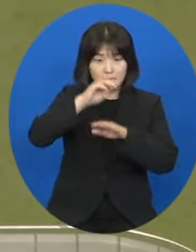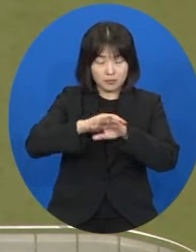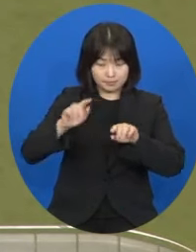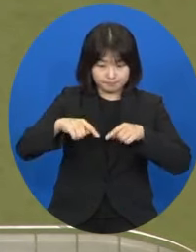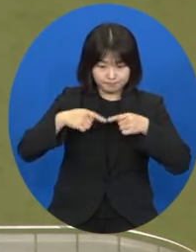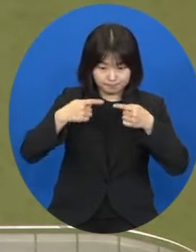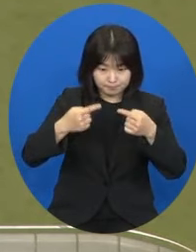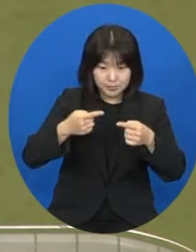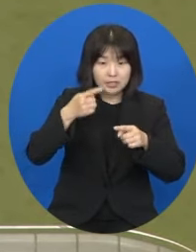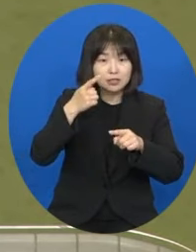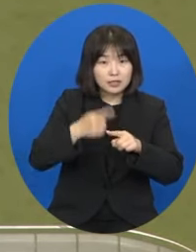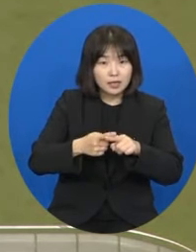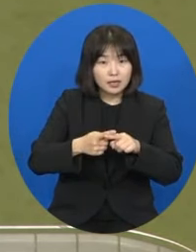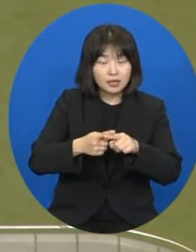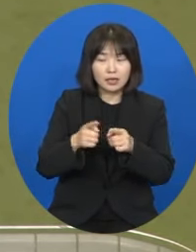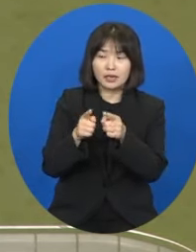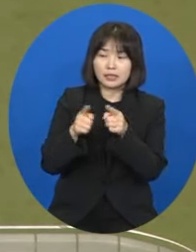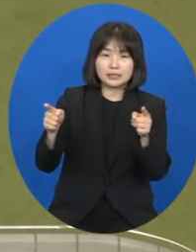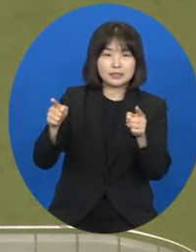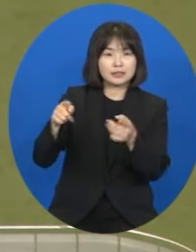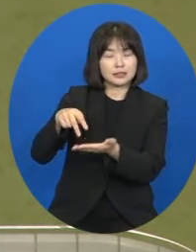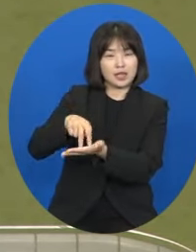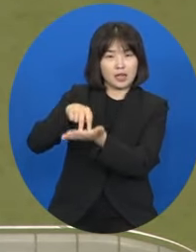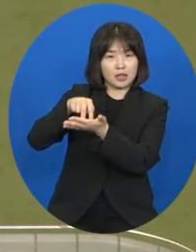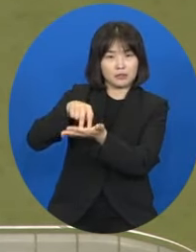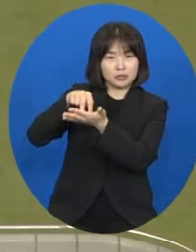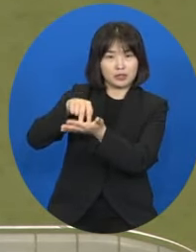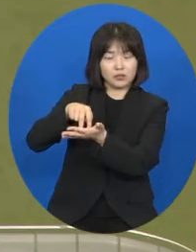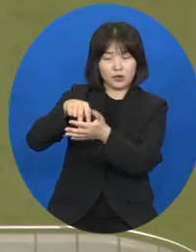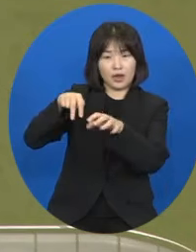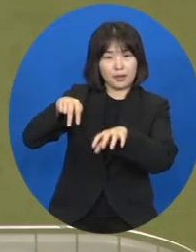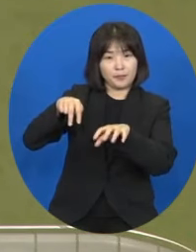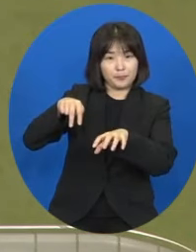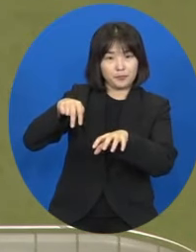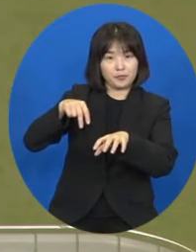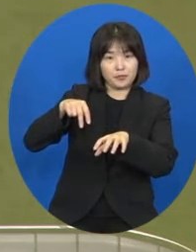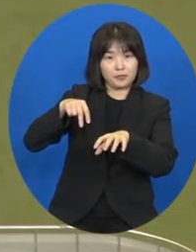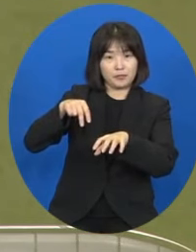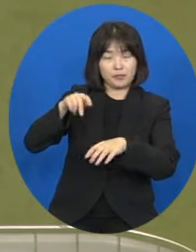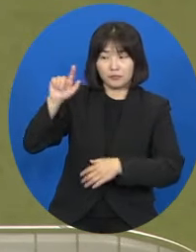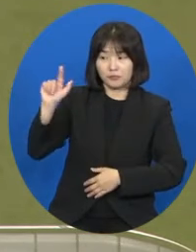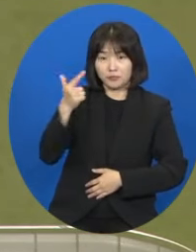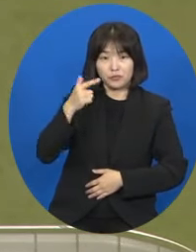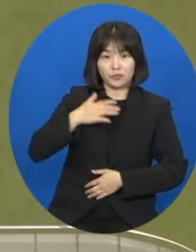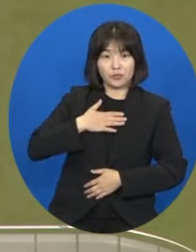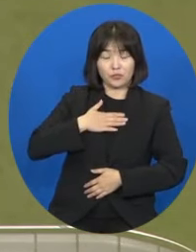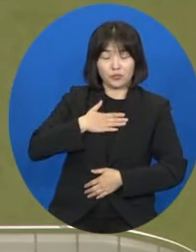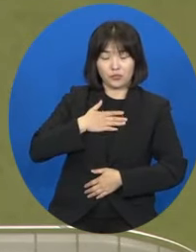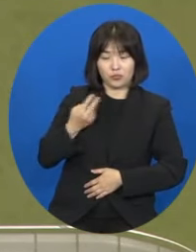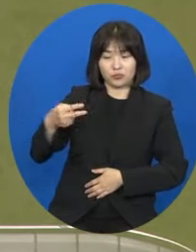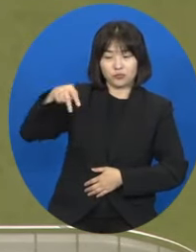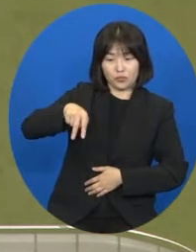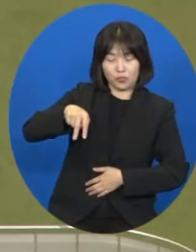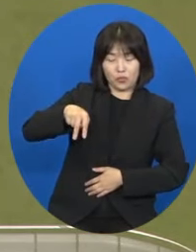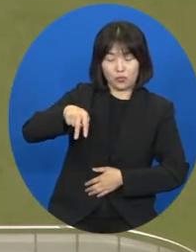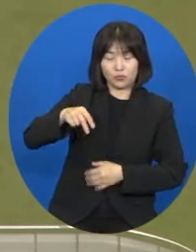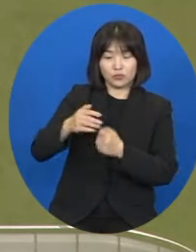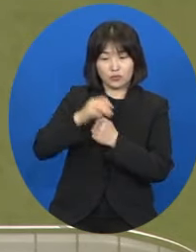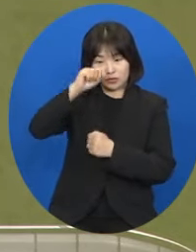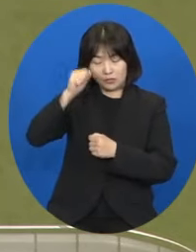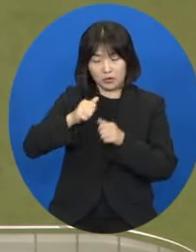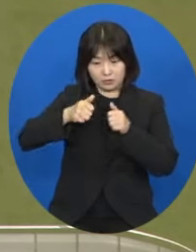오셨다가 그 1층 엘리베이터 그 앞에 아마 제가 서 있었나 봅니다. 근데 그 새벽에 제가 인사를 했답니다.